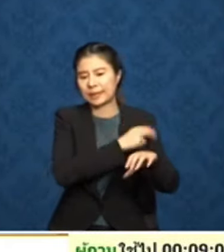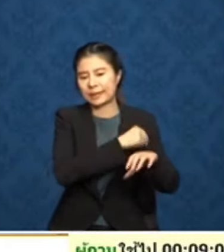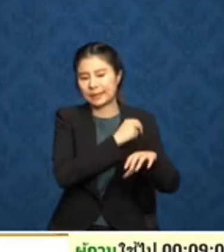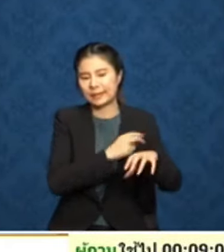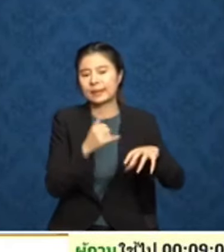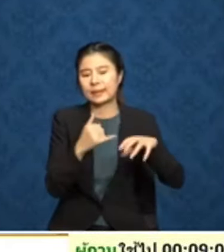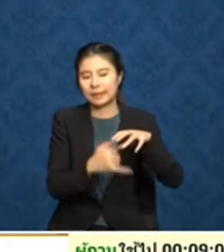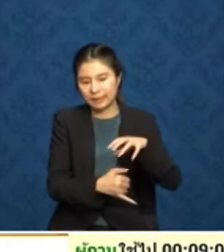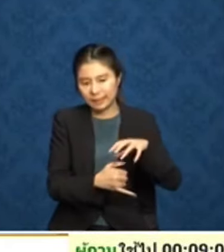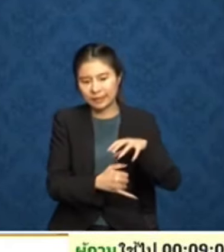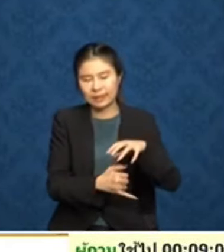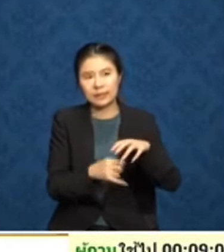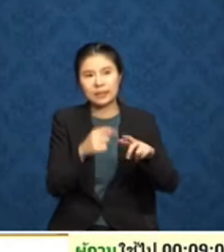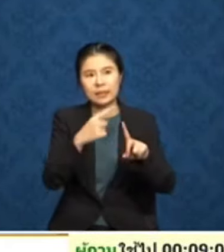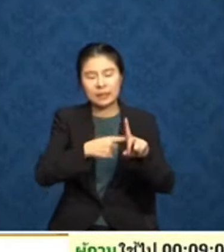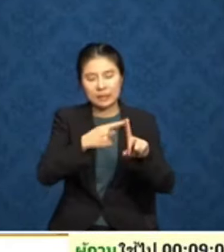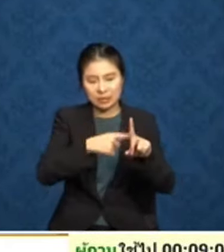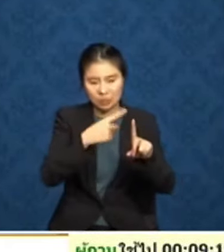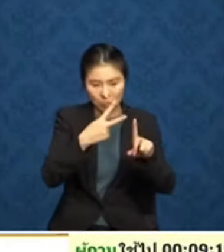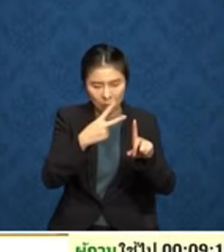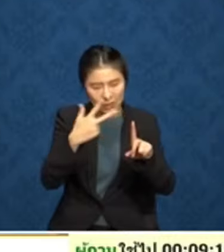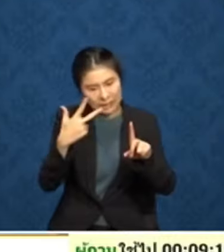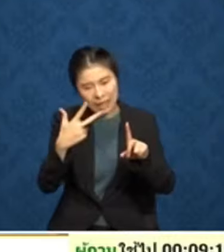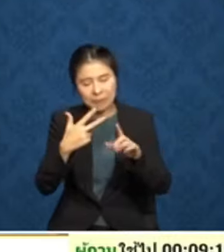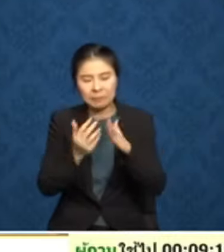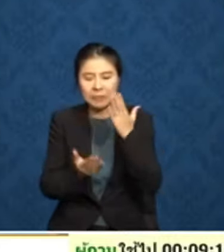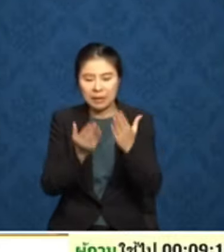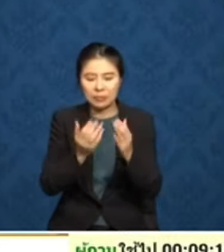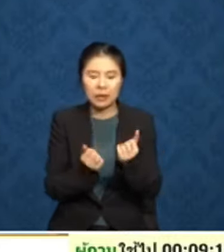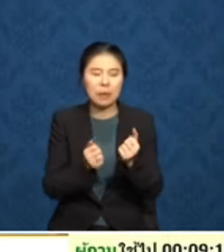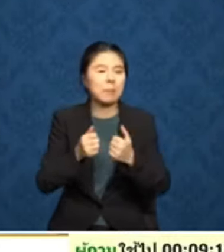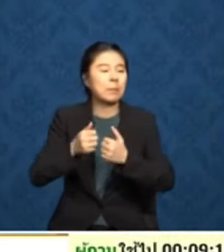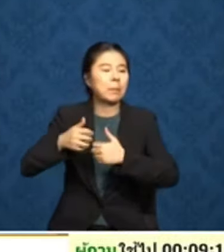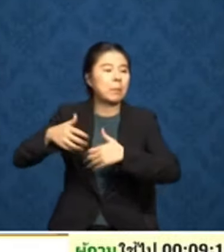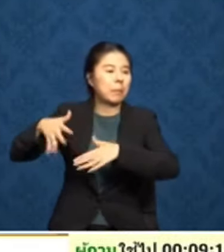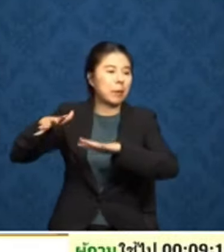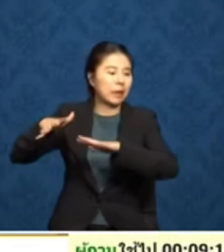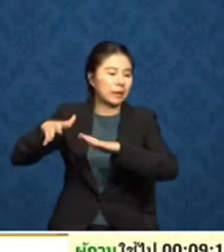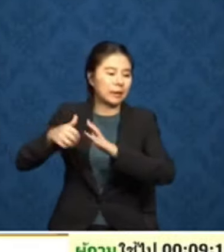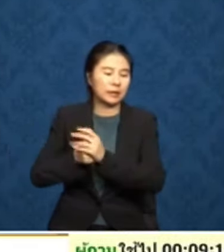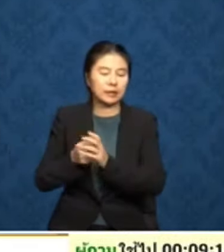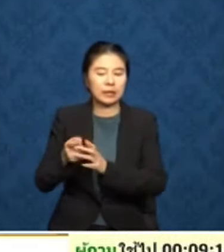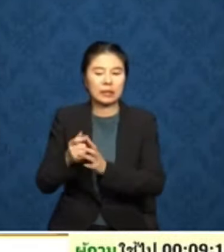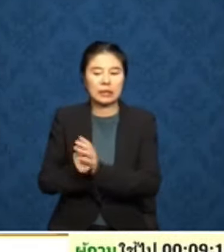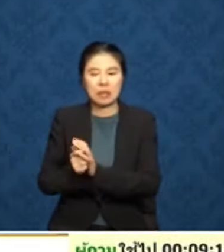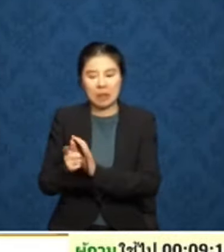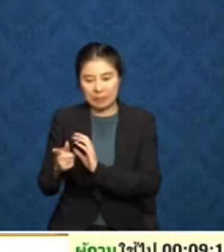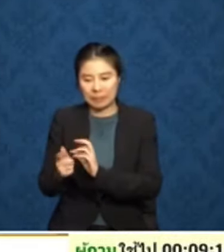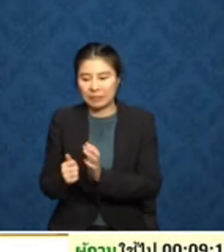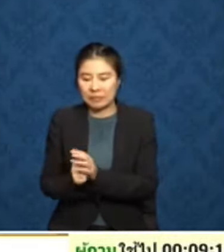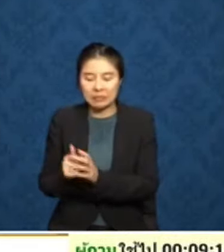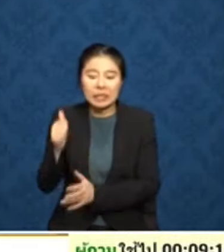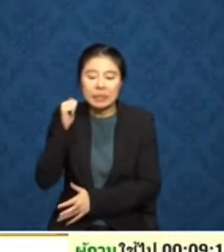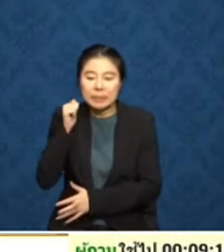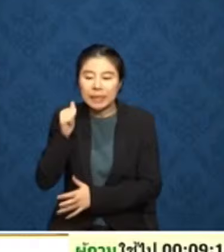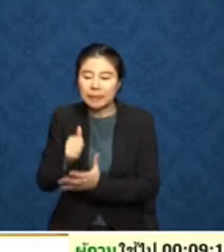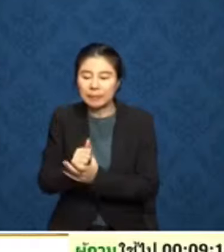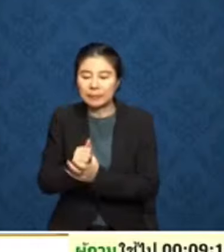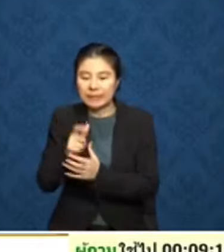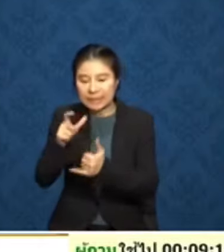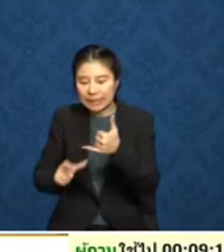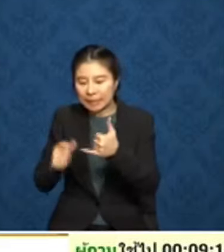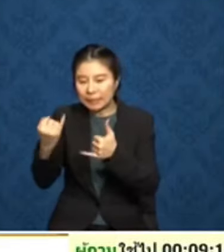ดือนก็ปล่อยกลับมาแล้วแน่นอนว่าเขาก็ออกมาทำพฤติกรรมแบบเดิมค่ะแล้วก็ไ